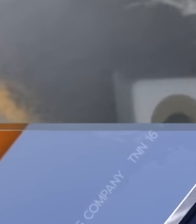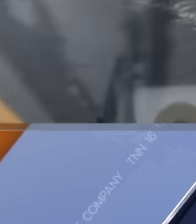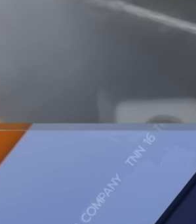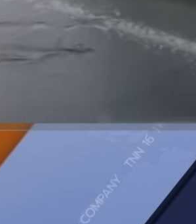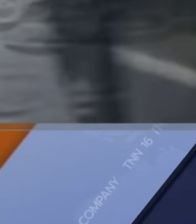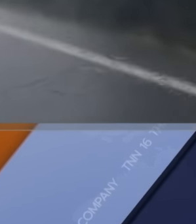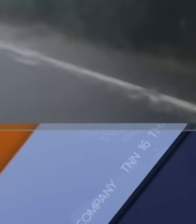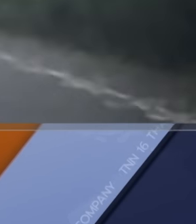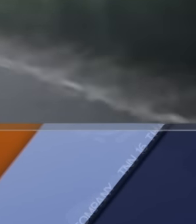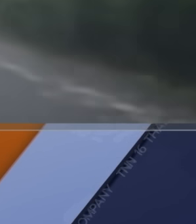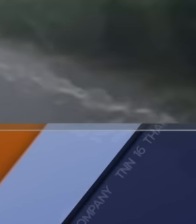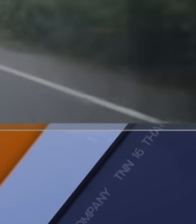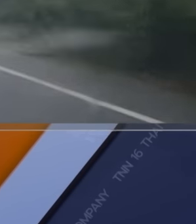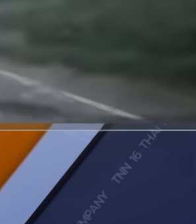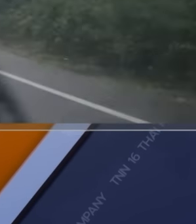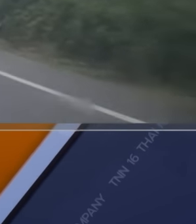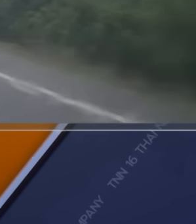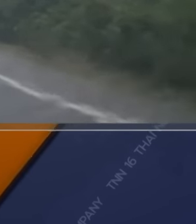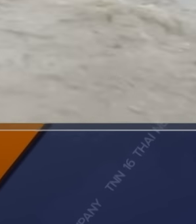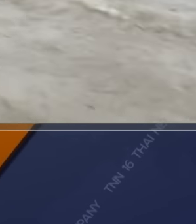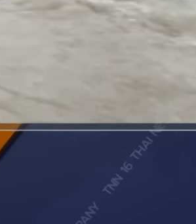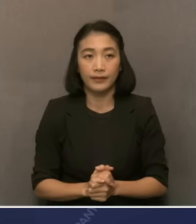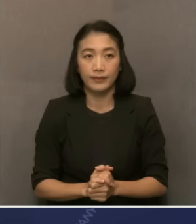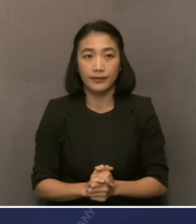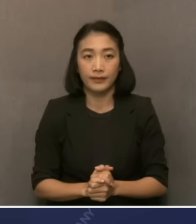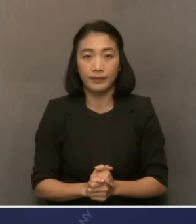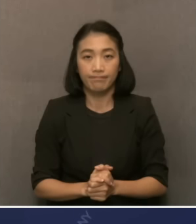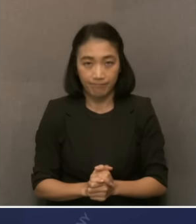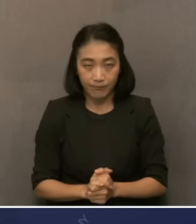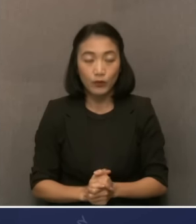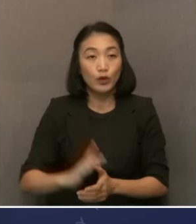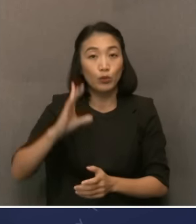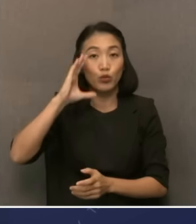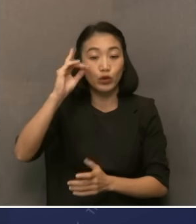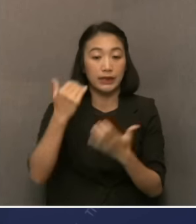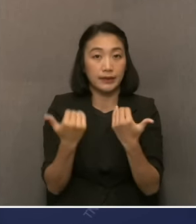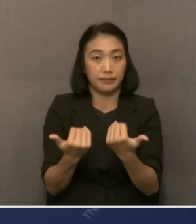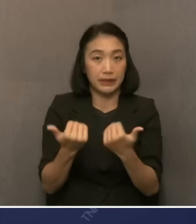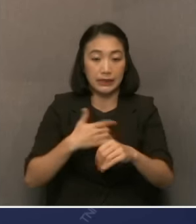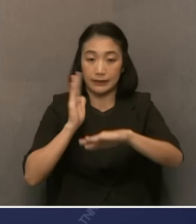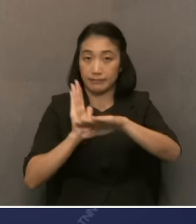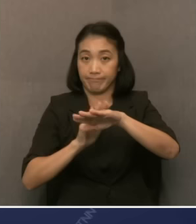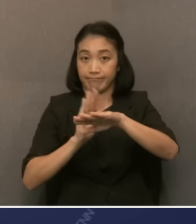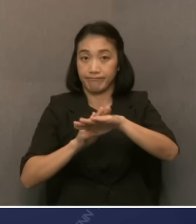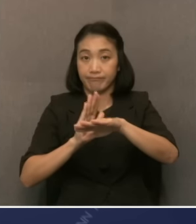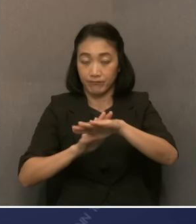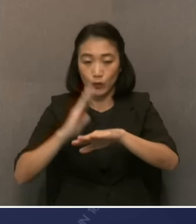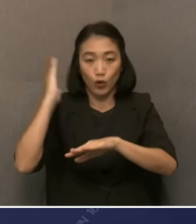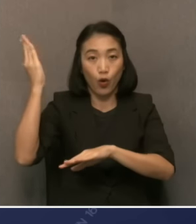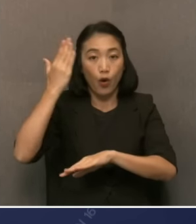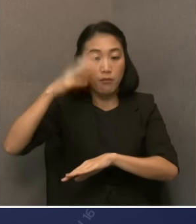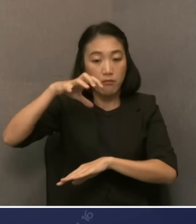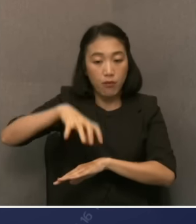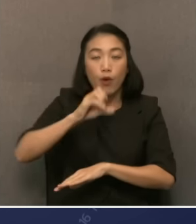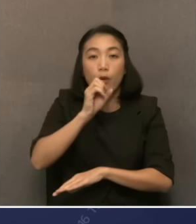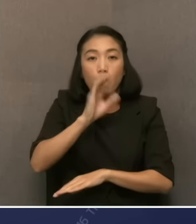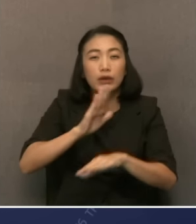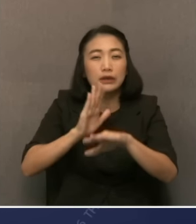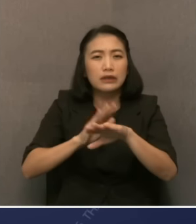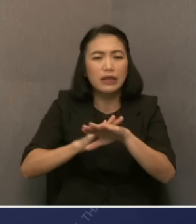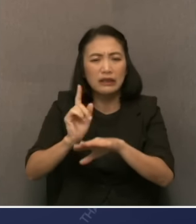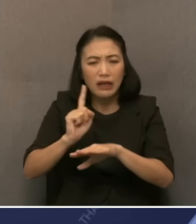พื้นที่ 56จังหวัดนอกจากนี้แล้วกรมอุตุนิยมวิทยาก็ยังคงประกาศแจ้งเตือนค่ะเป็นเรื่องของการอัปเดตข้อมูล